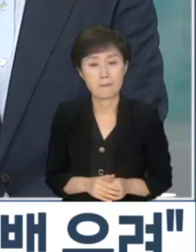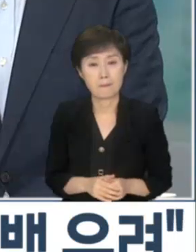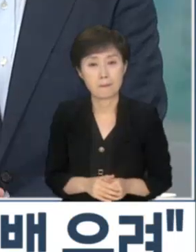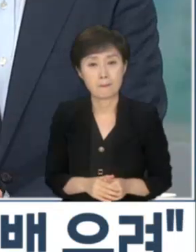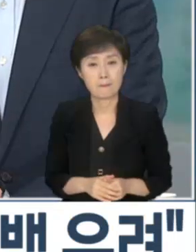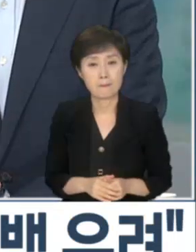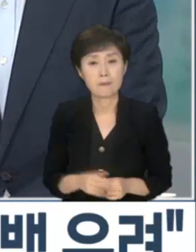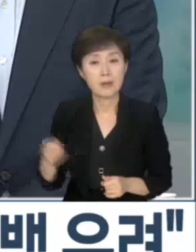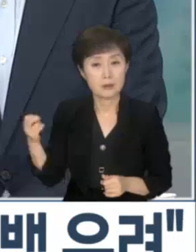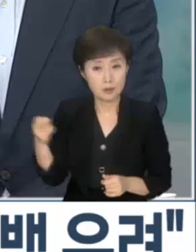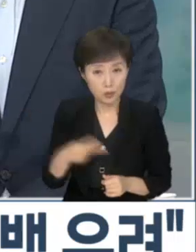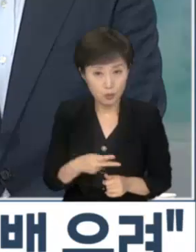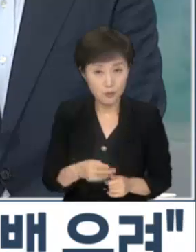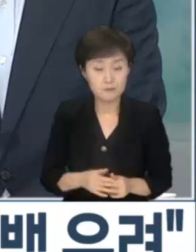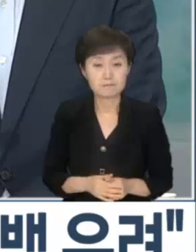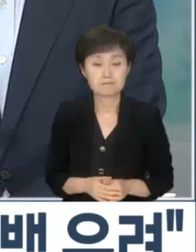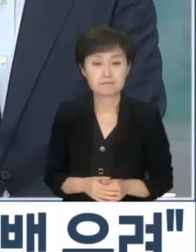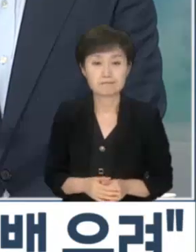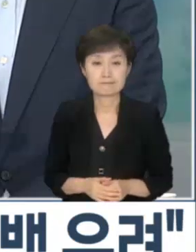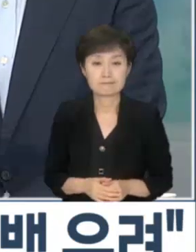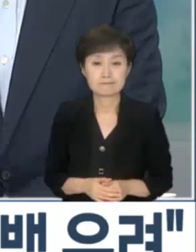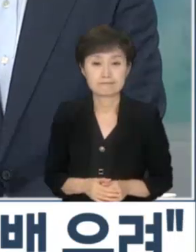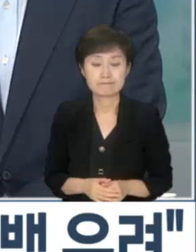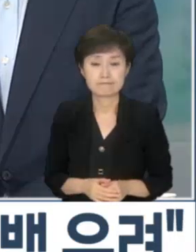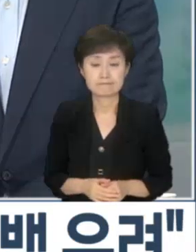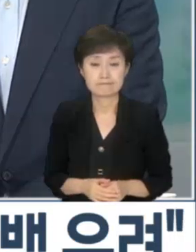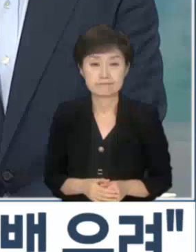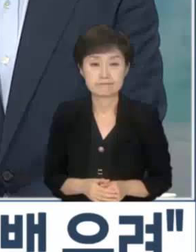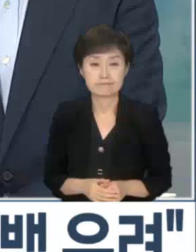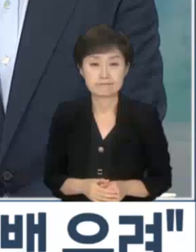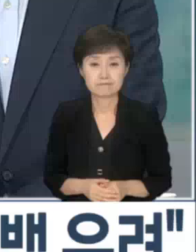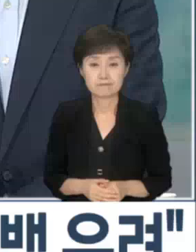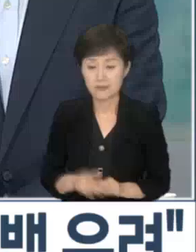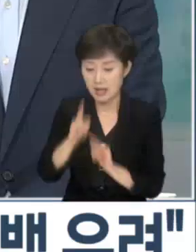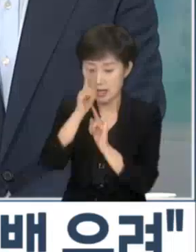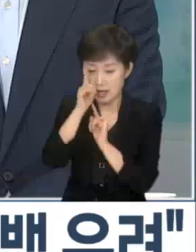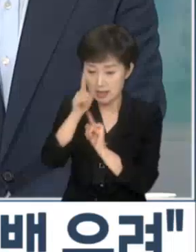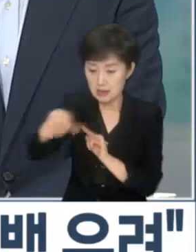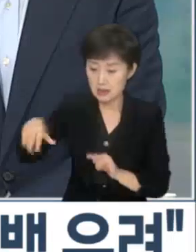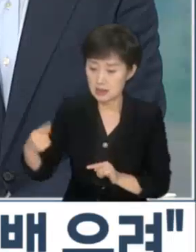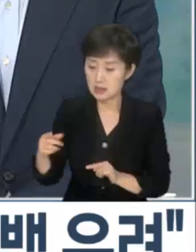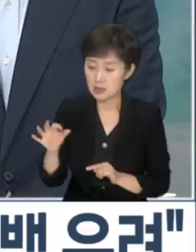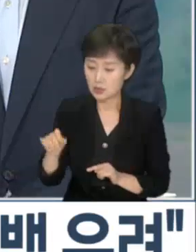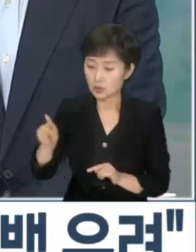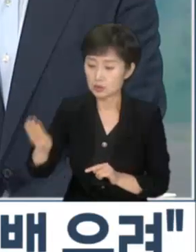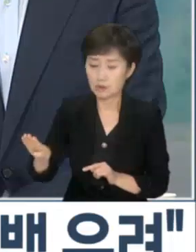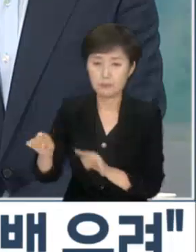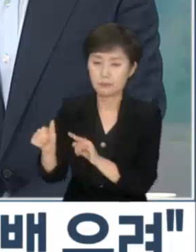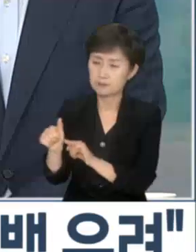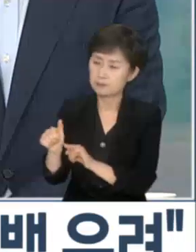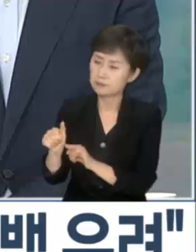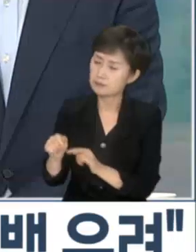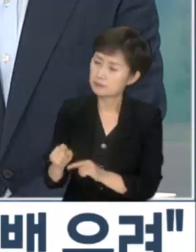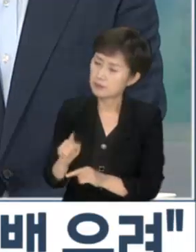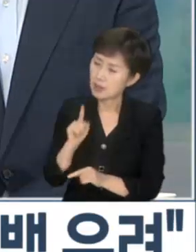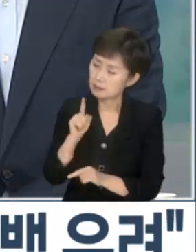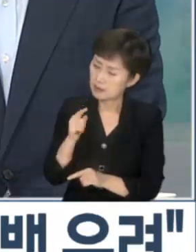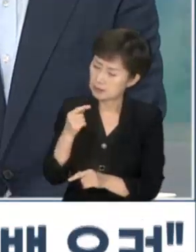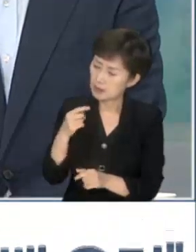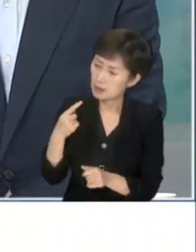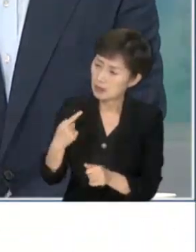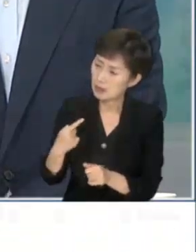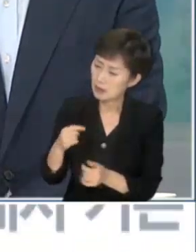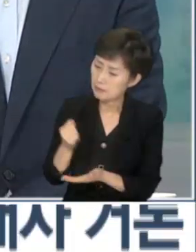거기에다가 이런 그 이종석 장관의 부적절성에 대해서 논란이 될 수